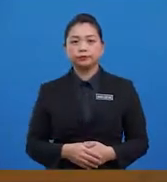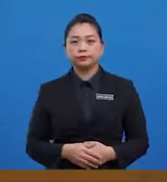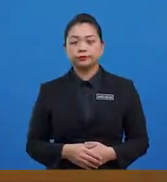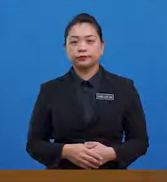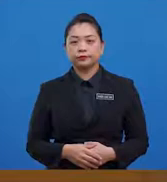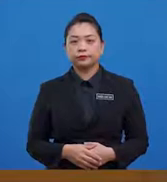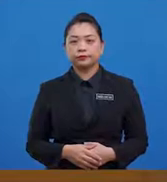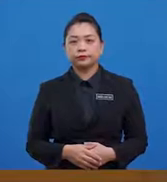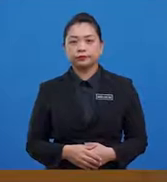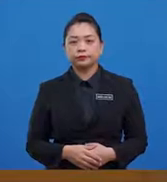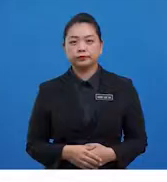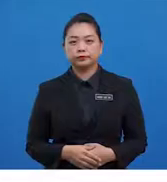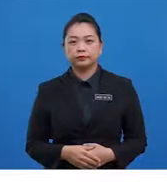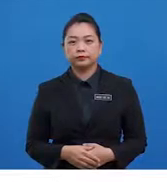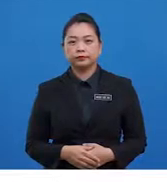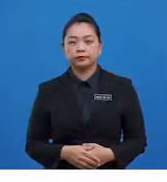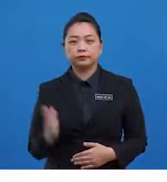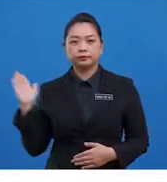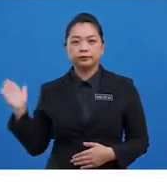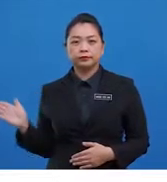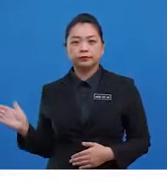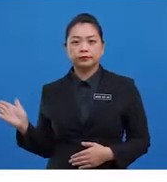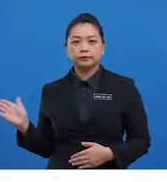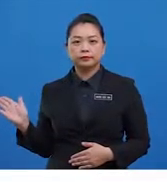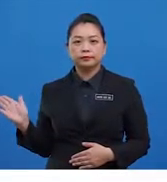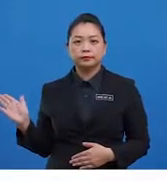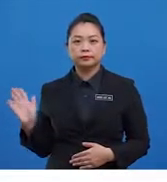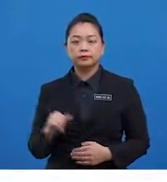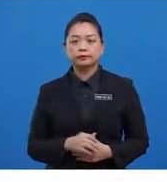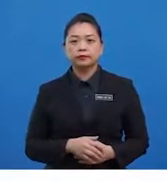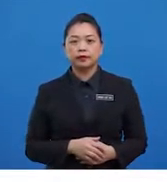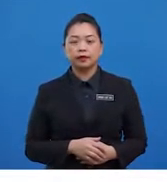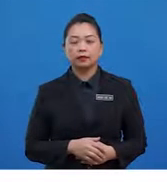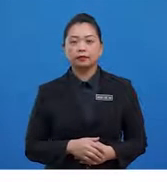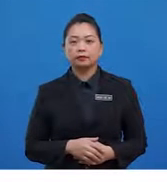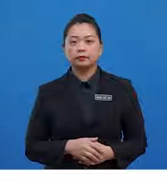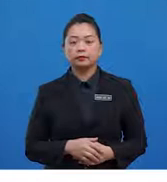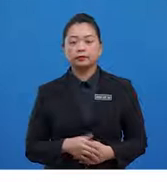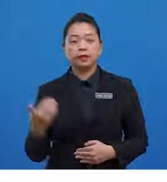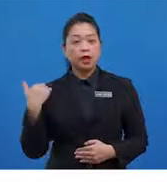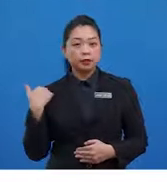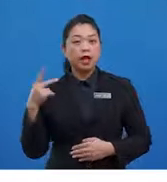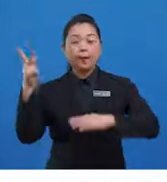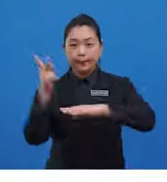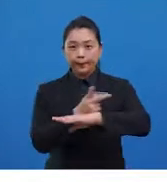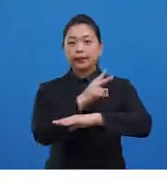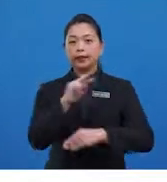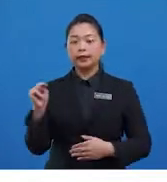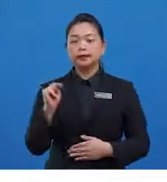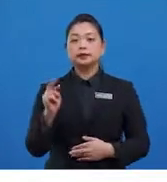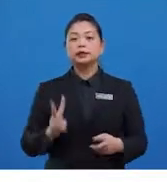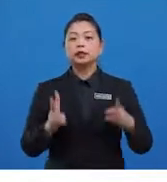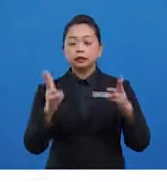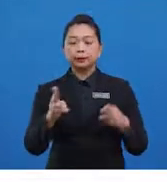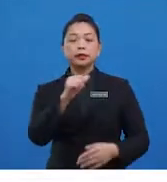Perhiasan diraja seterusnya ialah meskit. Meskit merupakan pakaian rasmi Yang